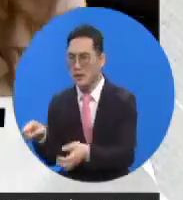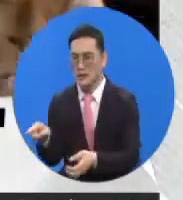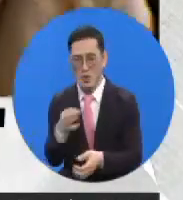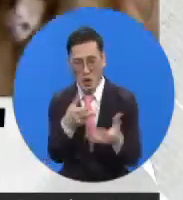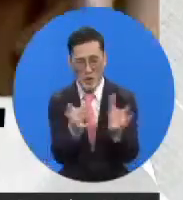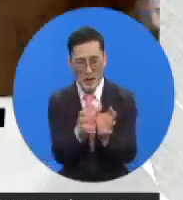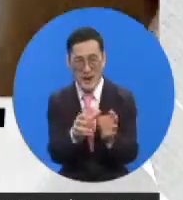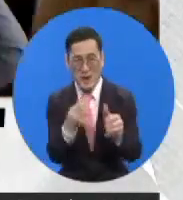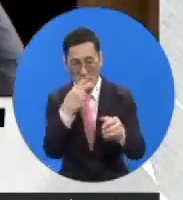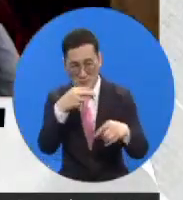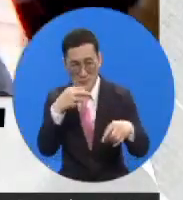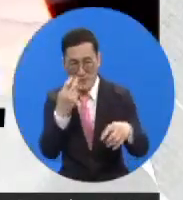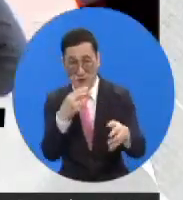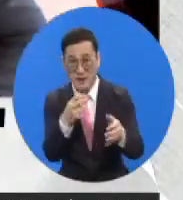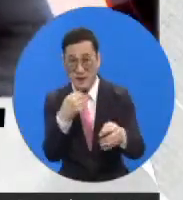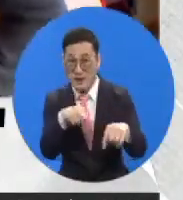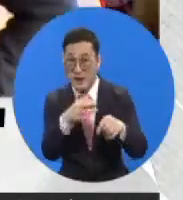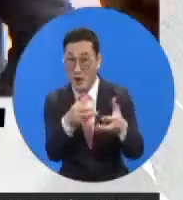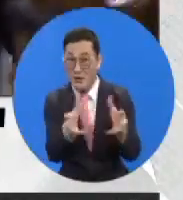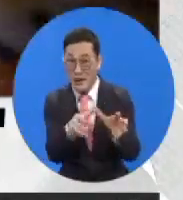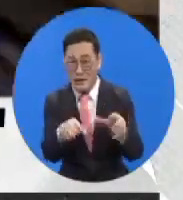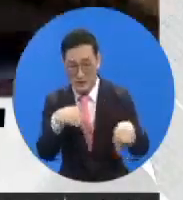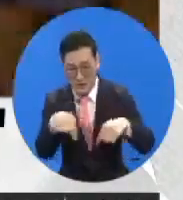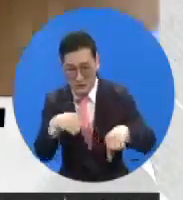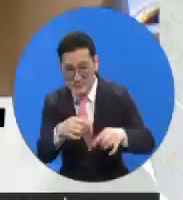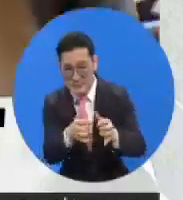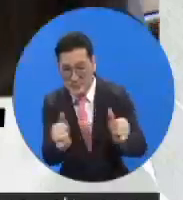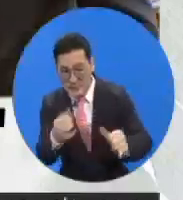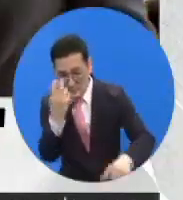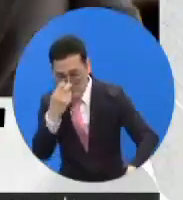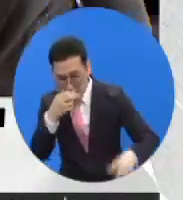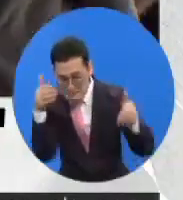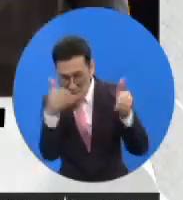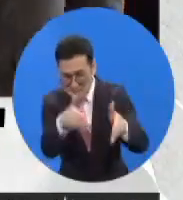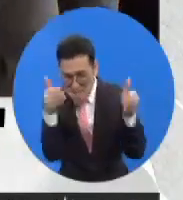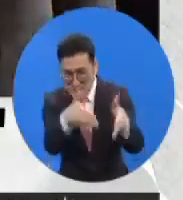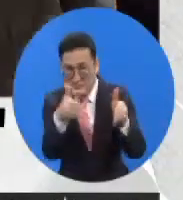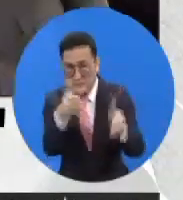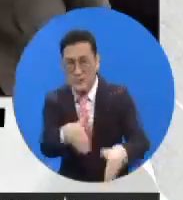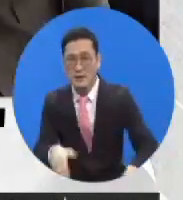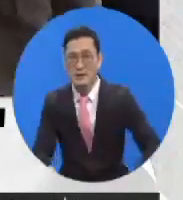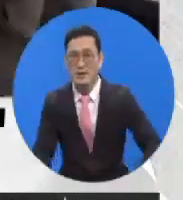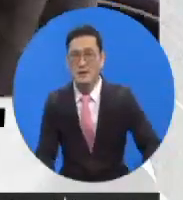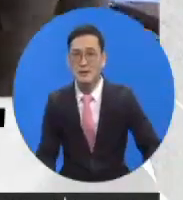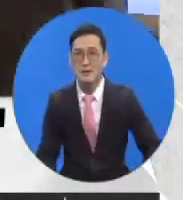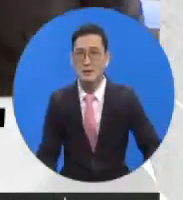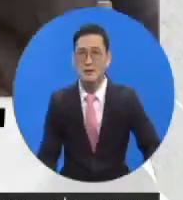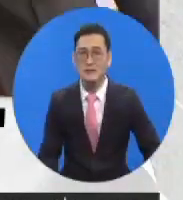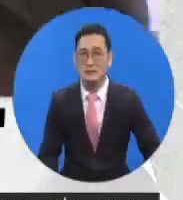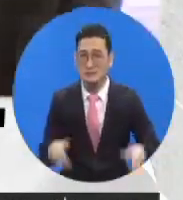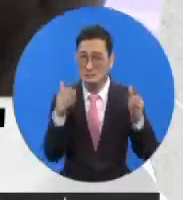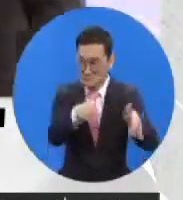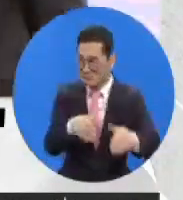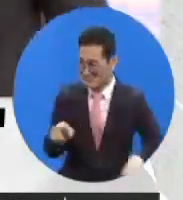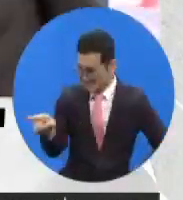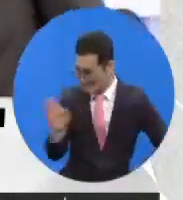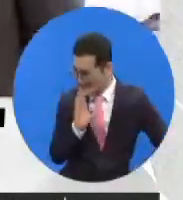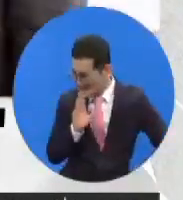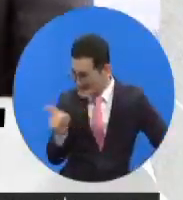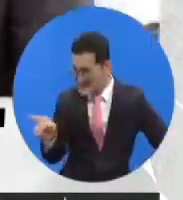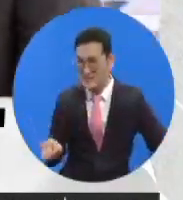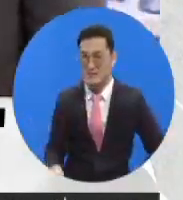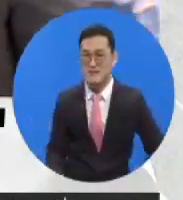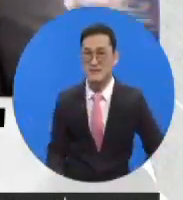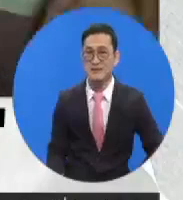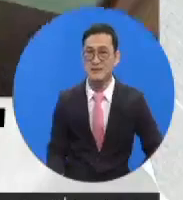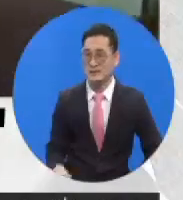수사를 했다 이 부분인데 사실 이걸 근거로 수사 지휘권을 박탈했습니다. 윤석열 총장이. 그런데 어제 추미애 장관 다시